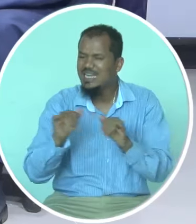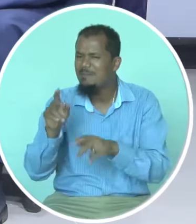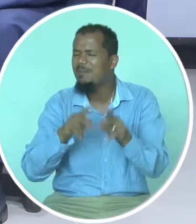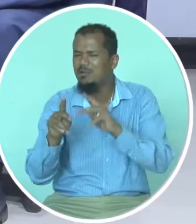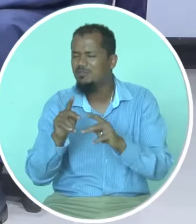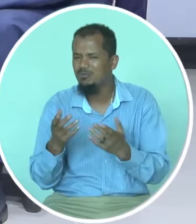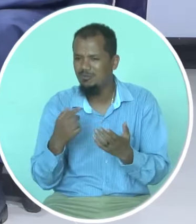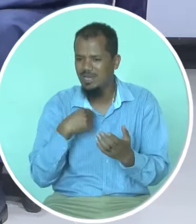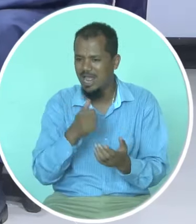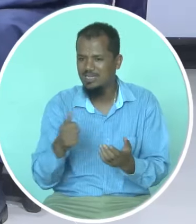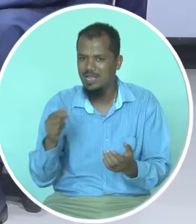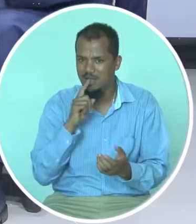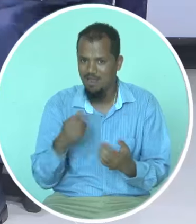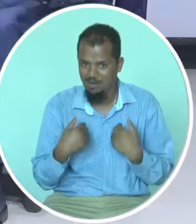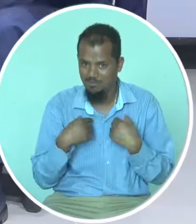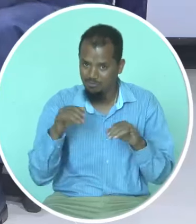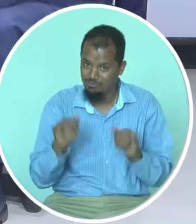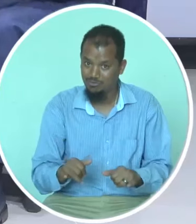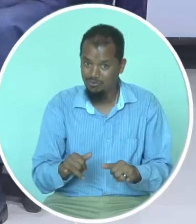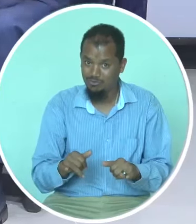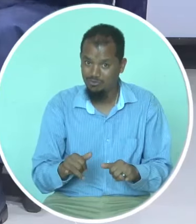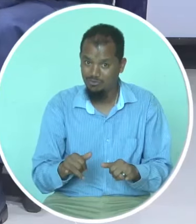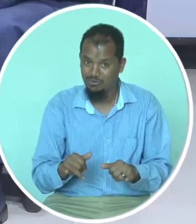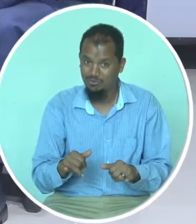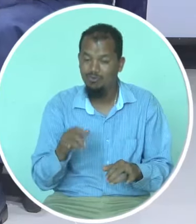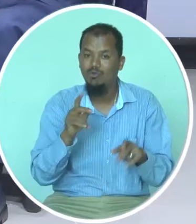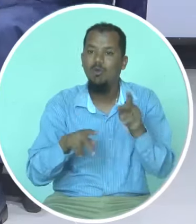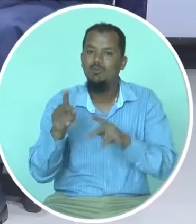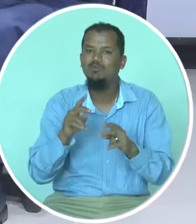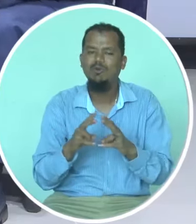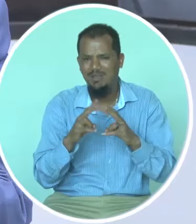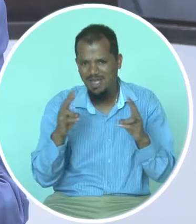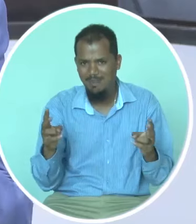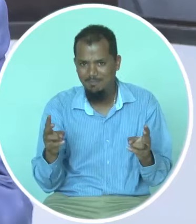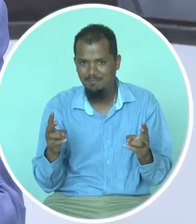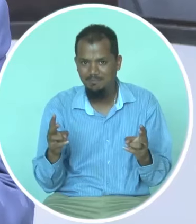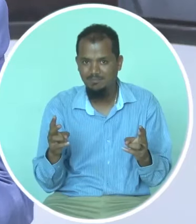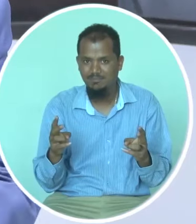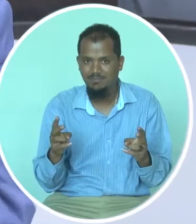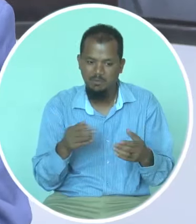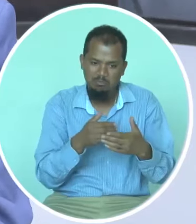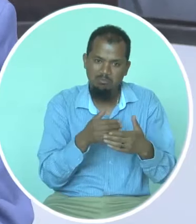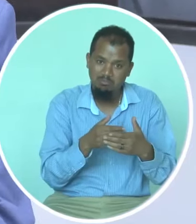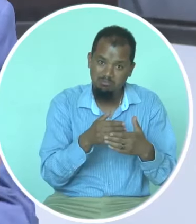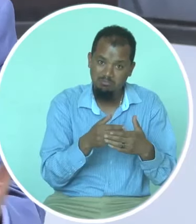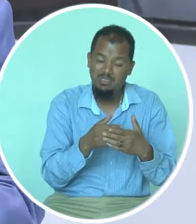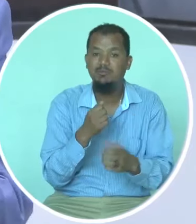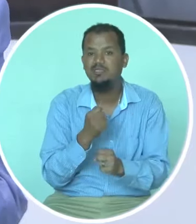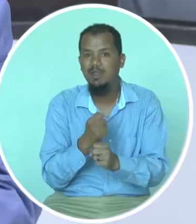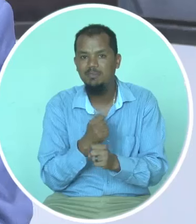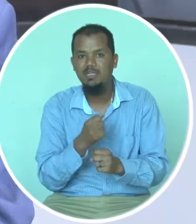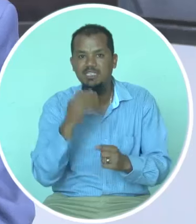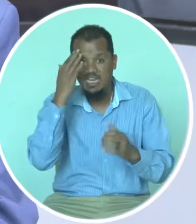ማህበረሰቡ ሊቀየር አሁን እኔ አዲስ አበባ ነኝ እዚሁ ነው ኮሚኒቲው ጋር በጣም በቅርብ